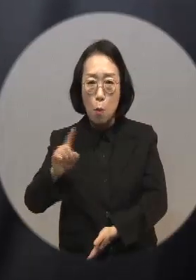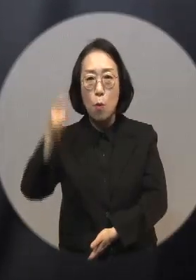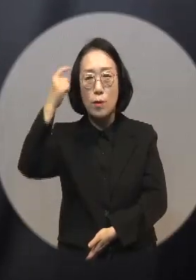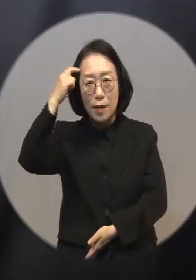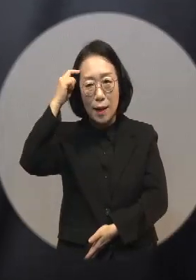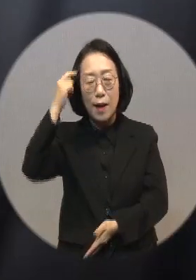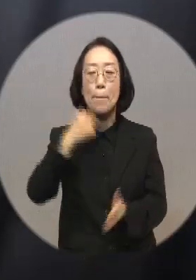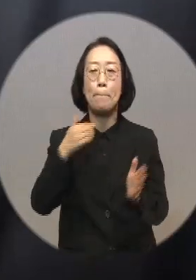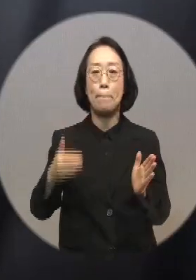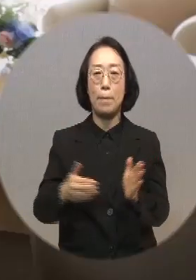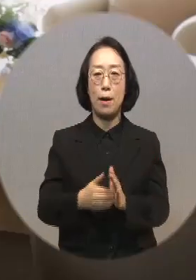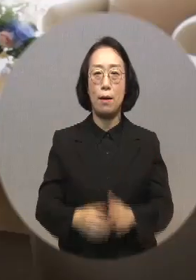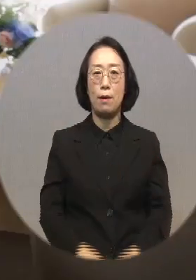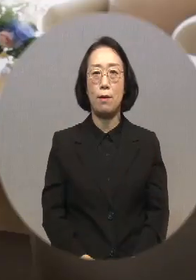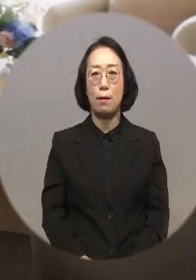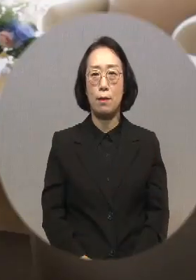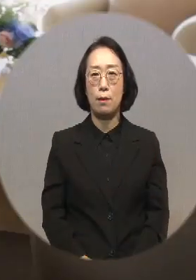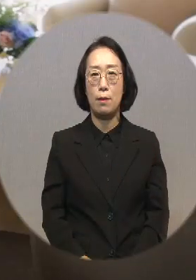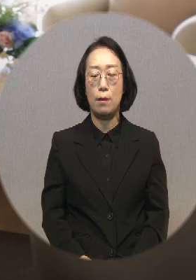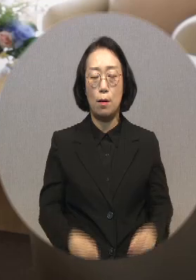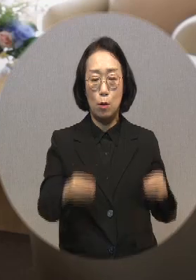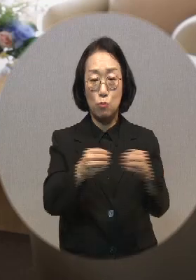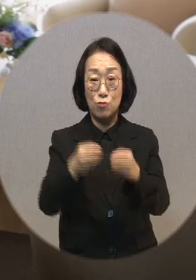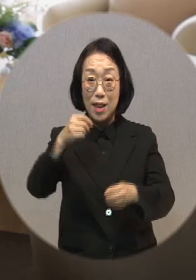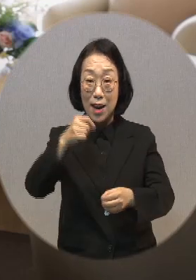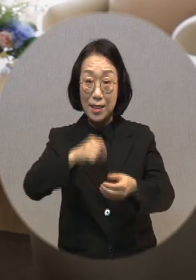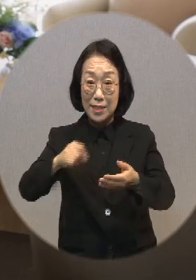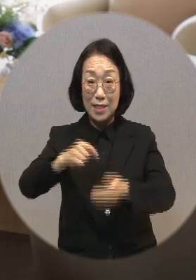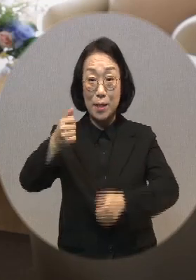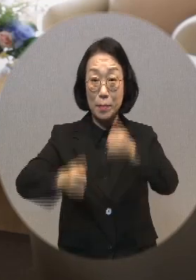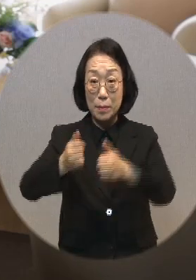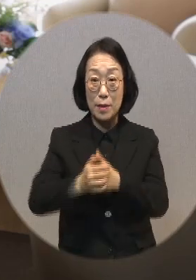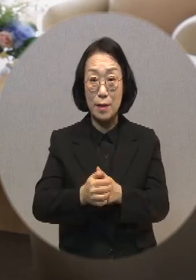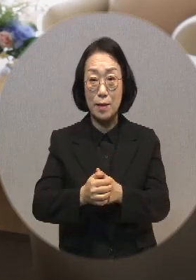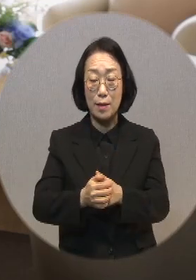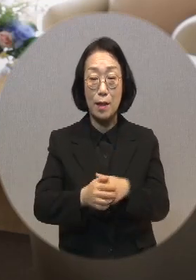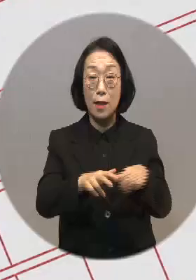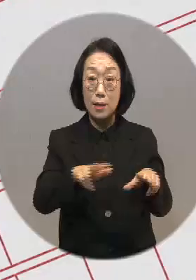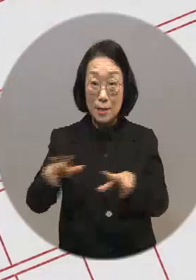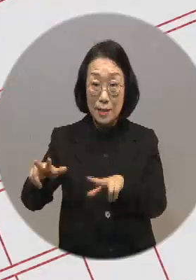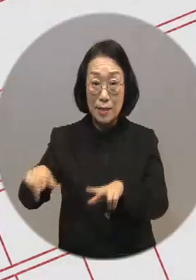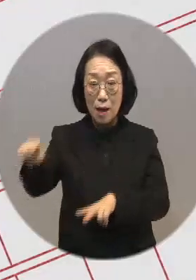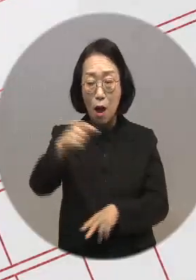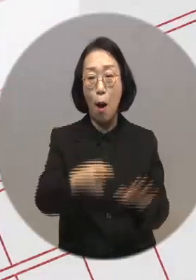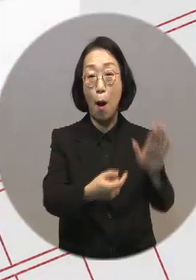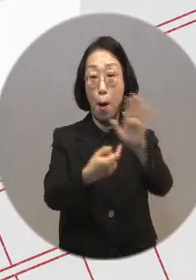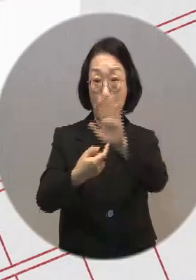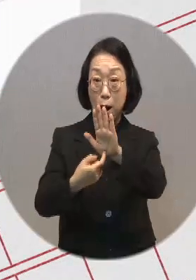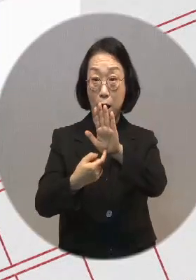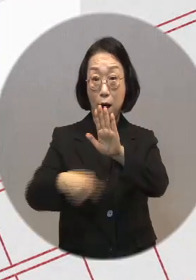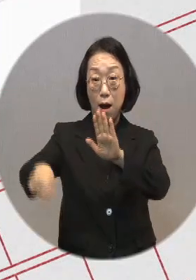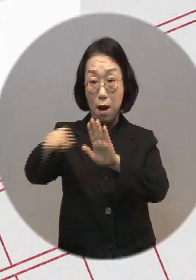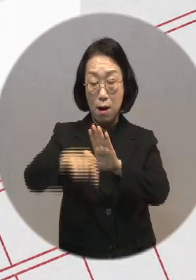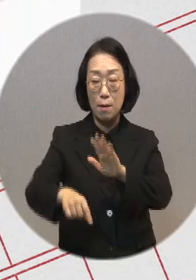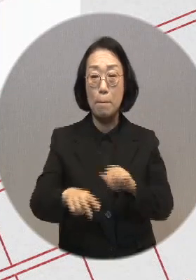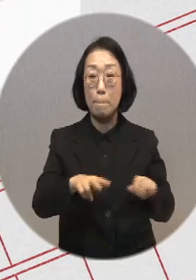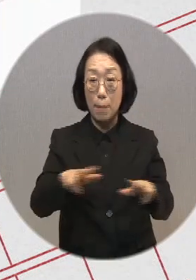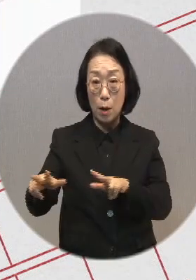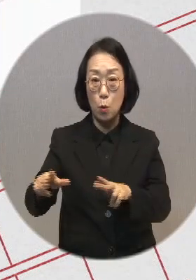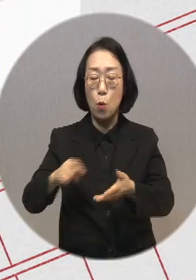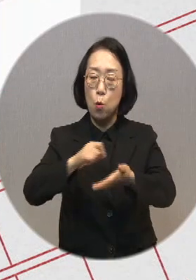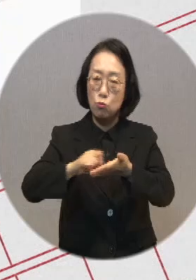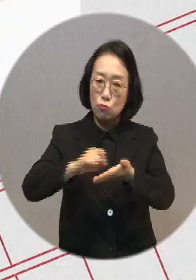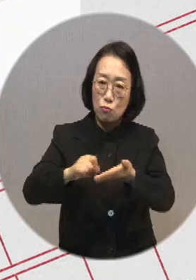시간을 가졌습니다. 이 100일장에서는 현장에서 공개되는 시제를 통해서 그곳에서